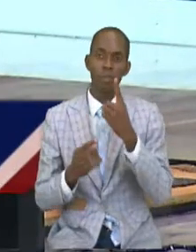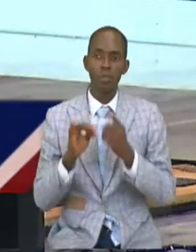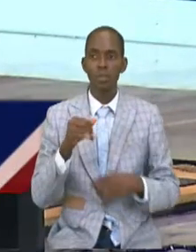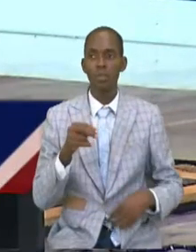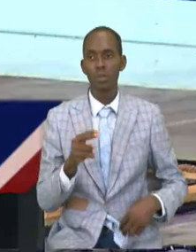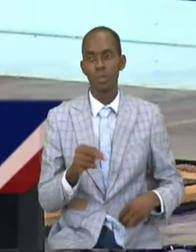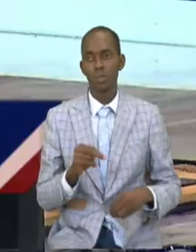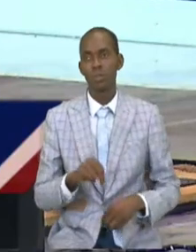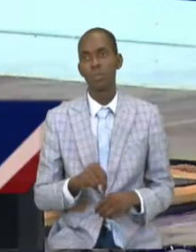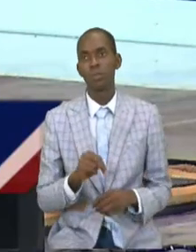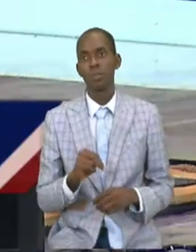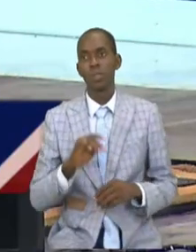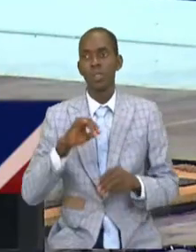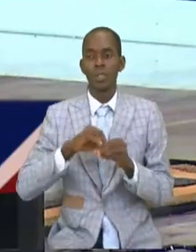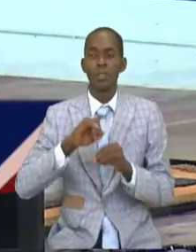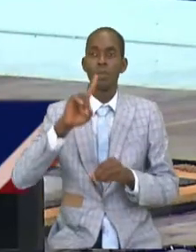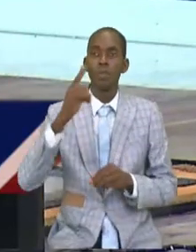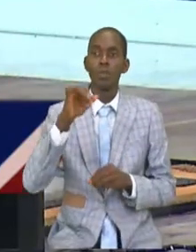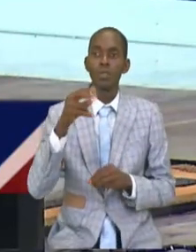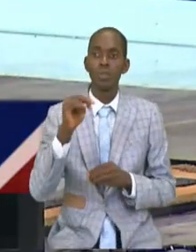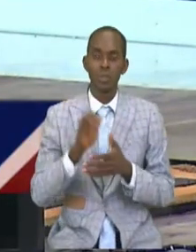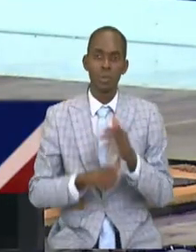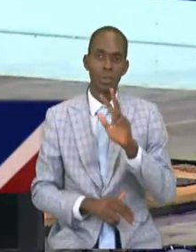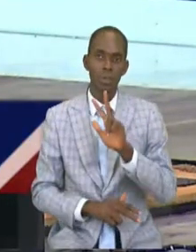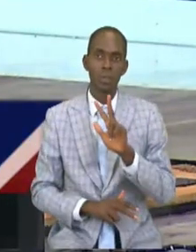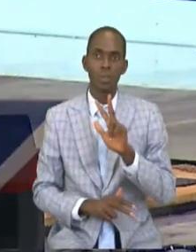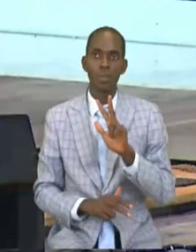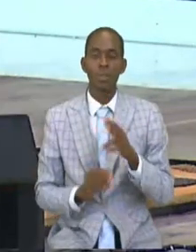Dieu. Nous allons à 1 Jean.